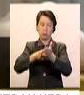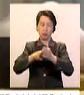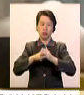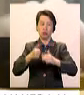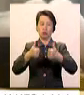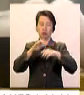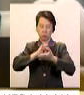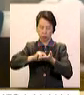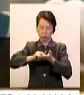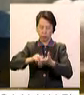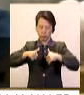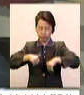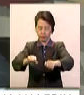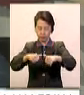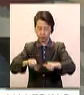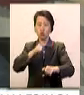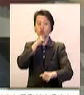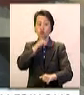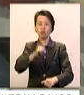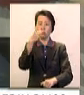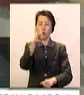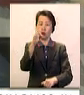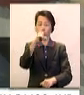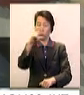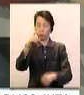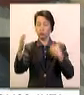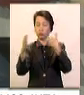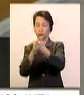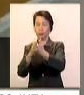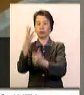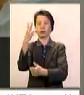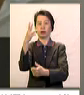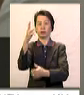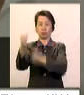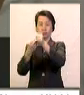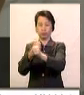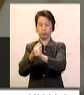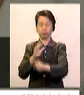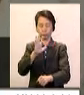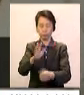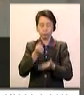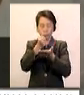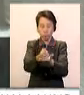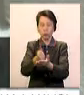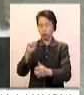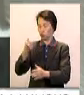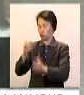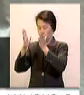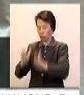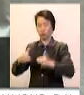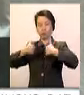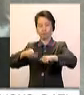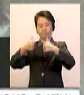rawatan terapi seawal usia 18 bulan hingga 16 tahun. Mereka dibantu 10 ahli terapi